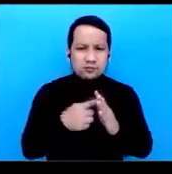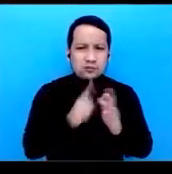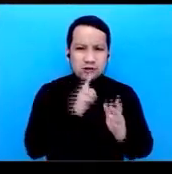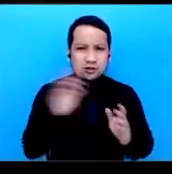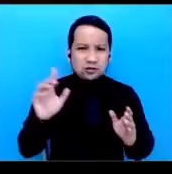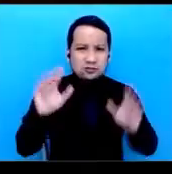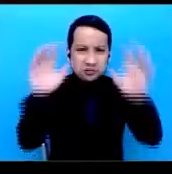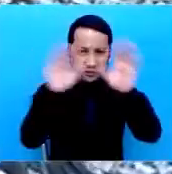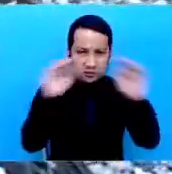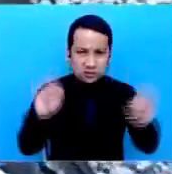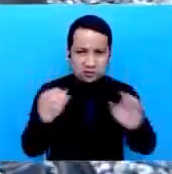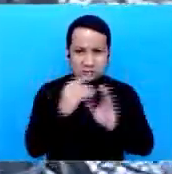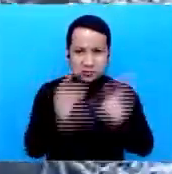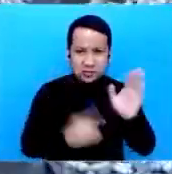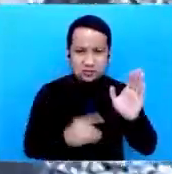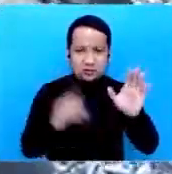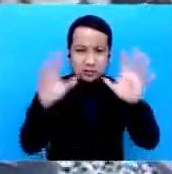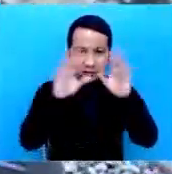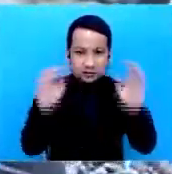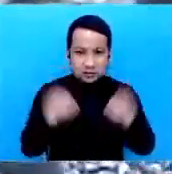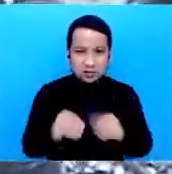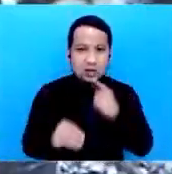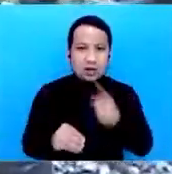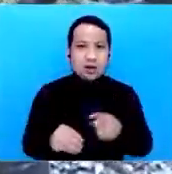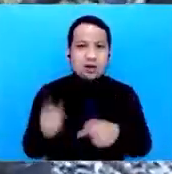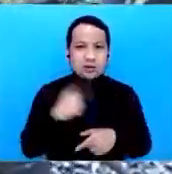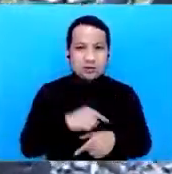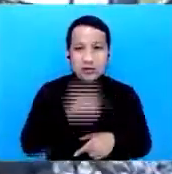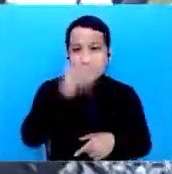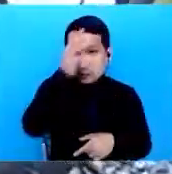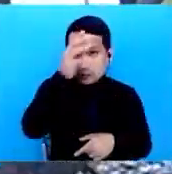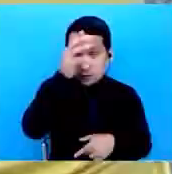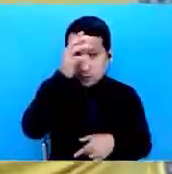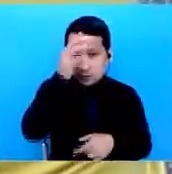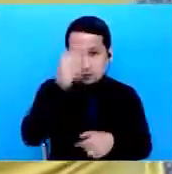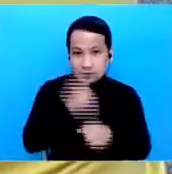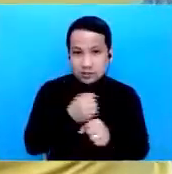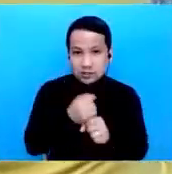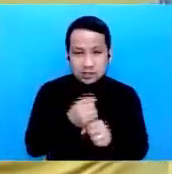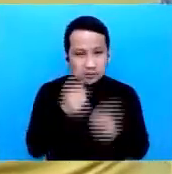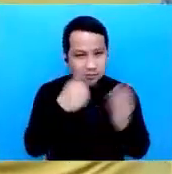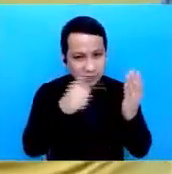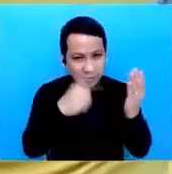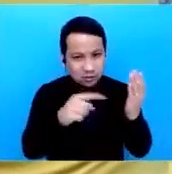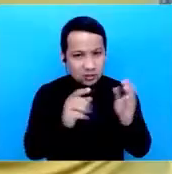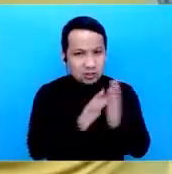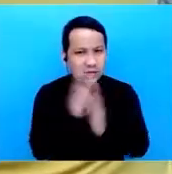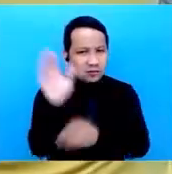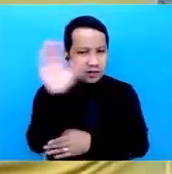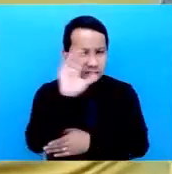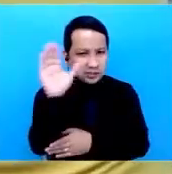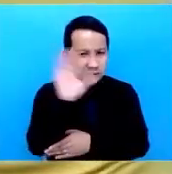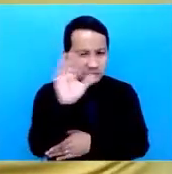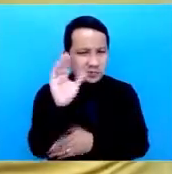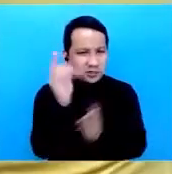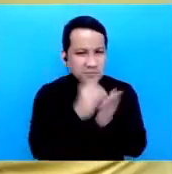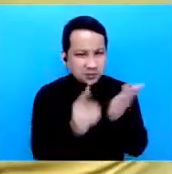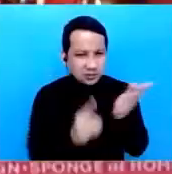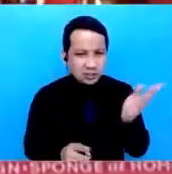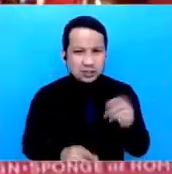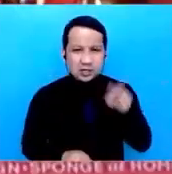mag-decorate ng Christmas lights. Hilig daw kasi talaga ni Tatay Manny ang magbuting-ting na mga disenyong pamasko. I always see him